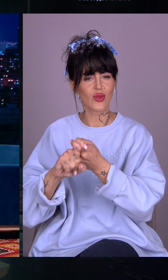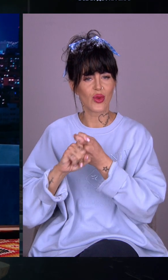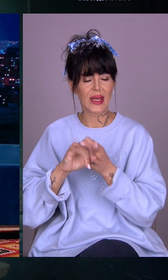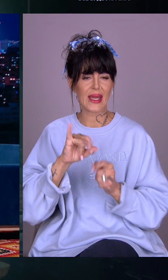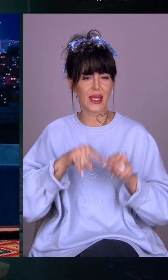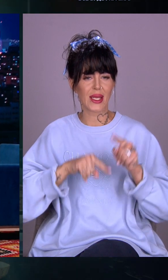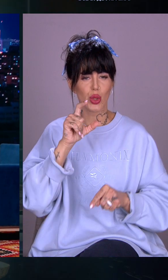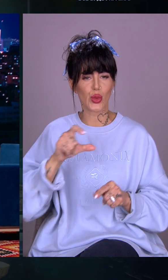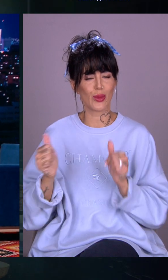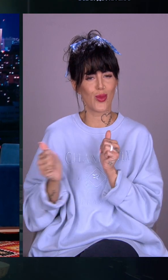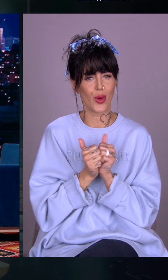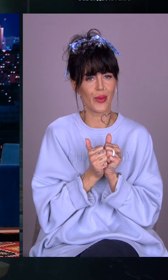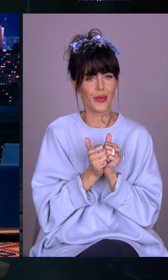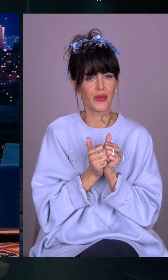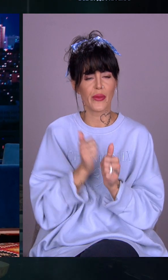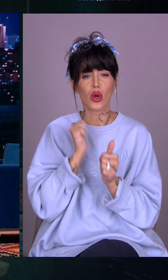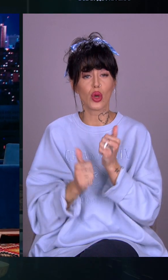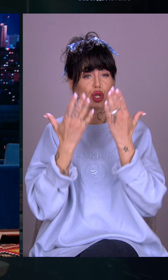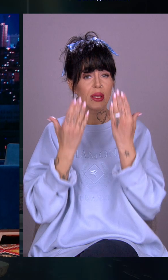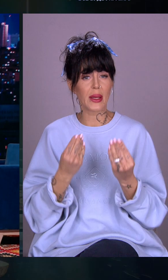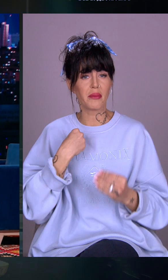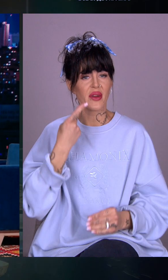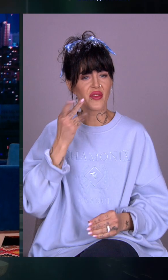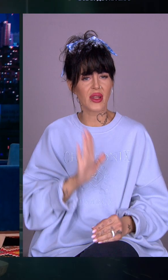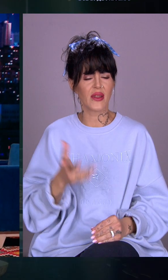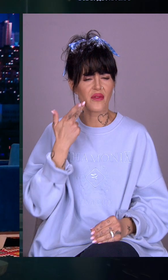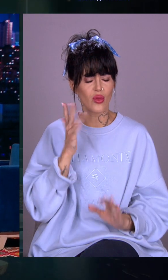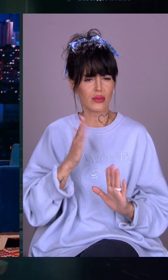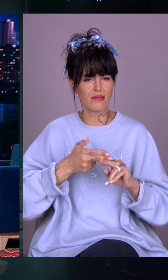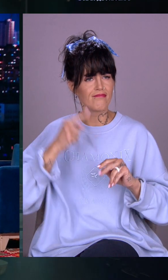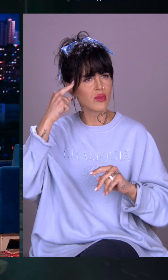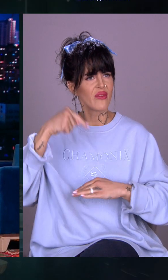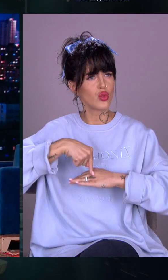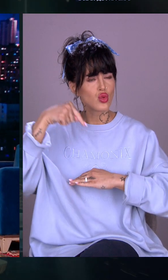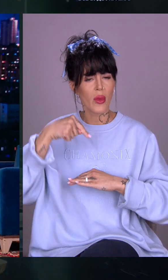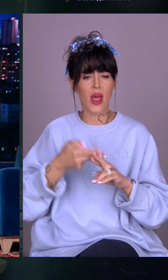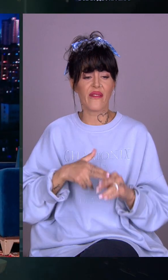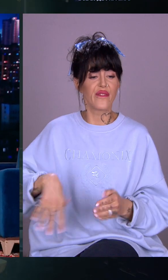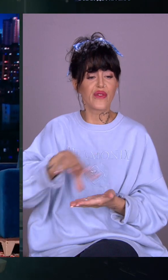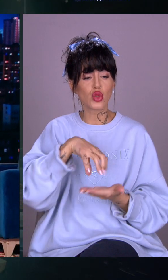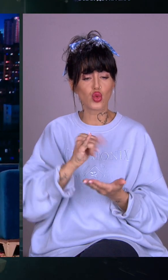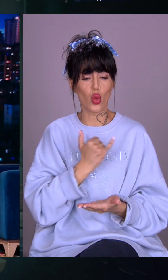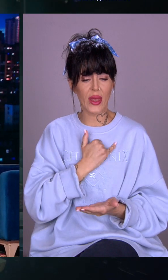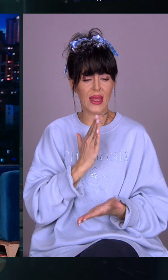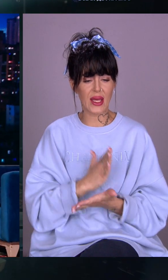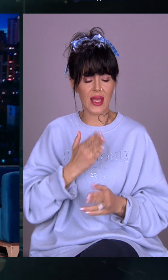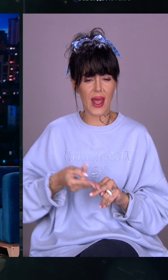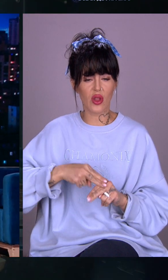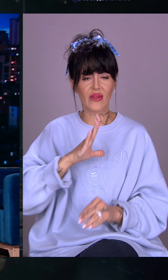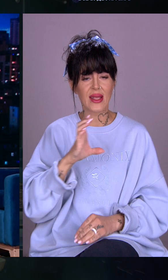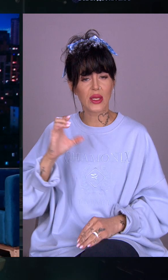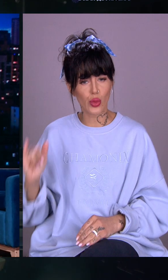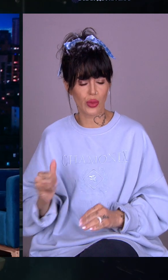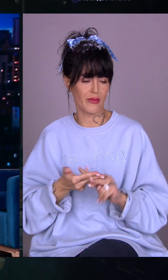поруч. З кожним днем ми дедалі більше усвідомлюємо, що все, що у нас є, це наші сили оборони, і все, що ми